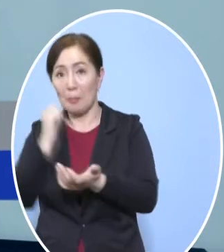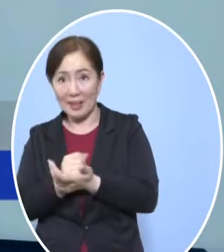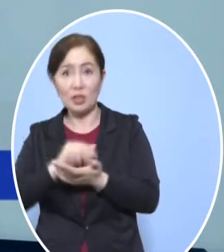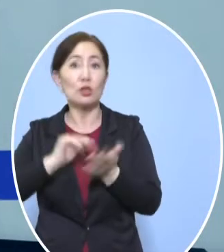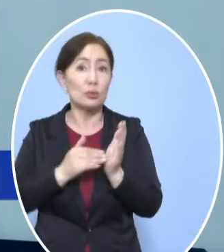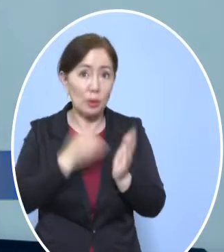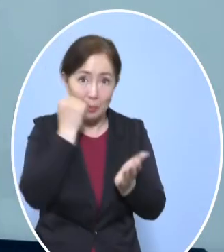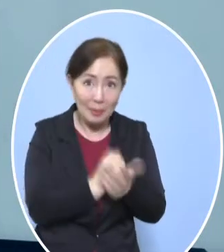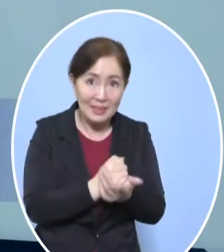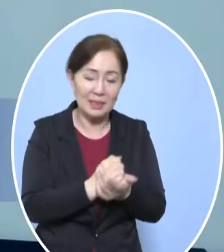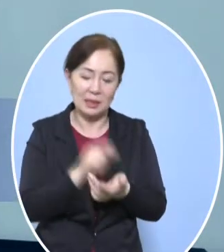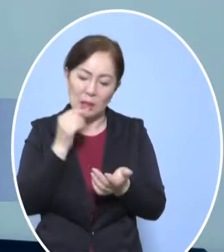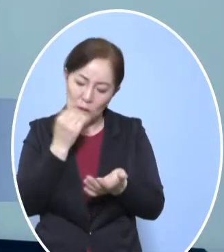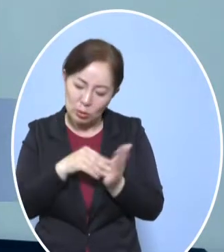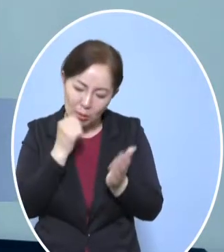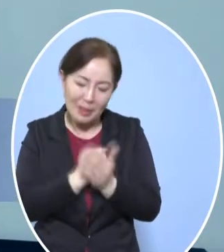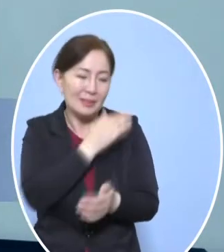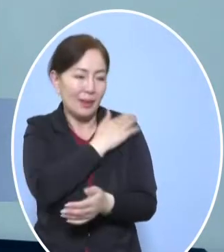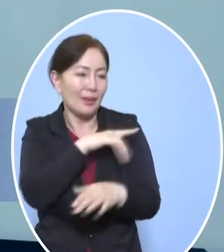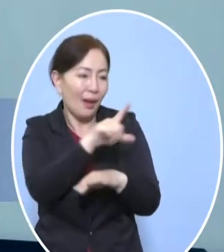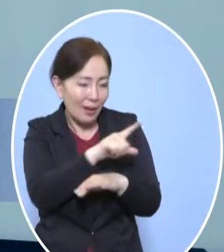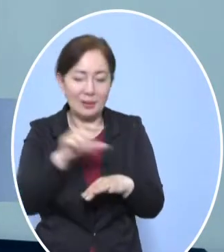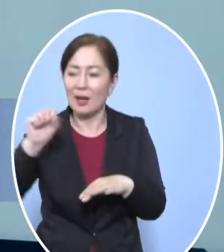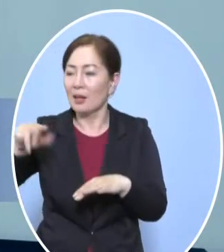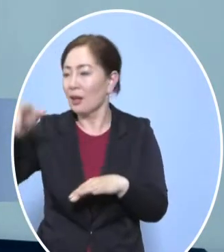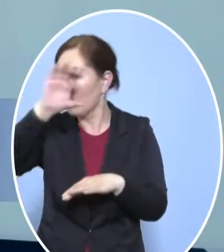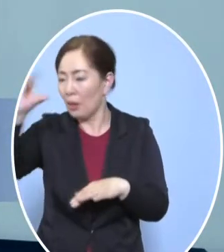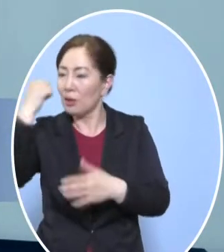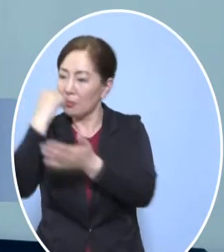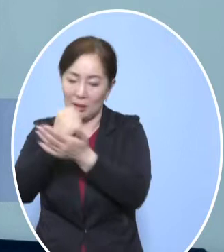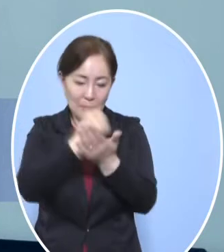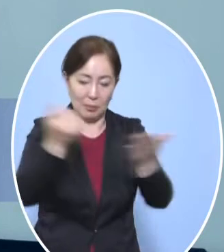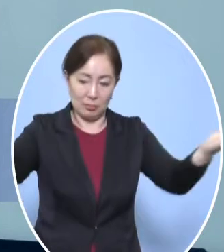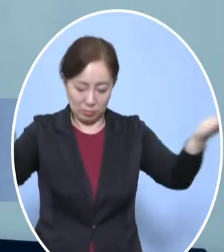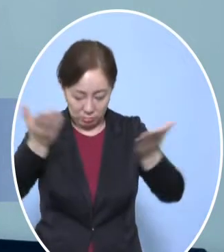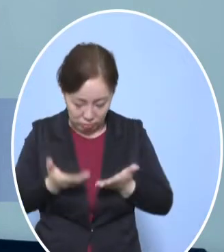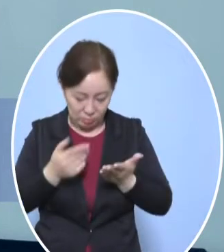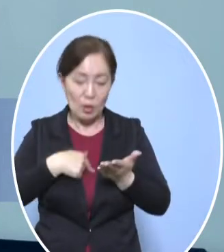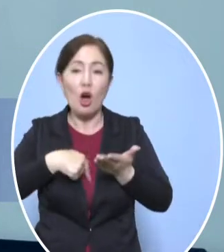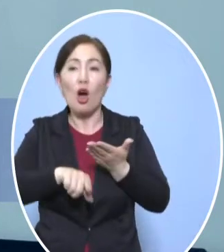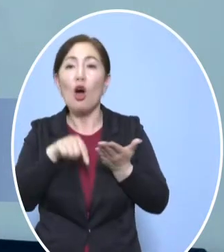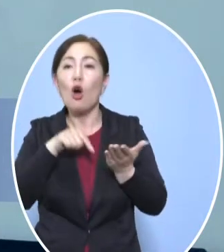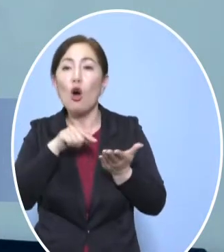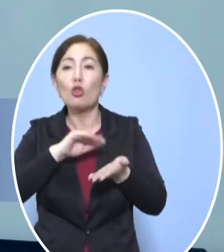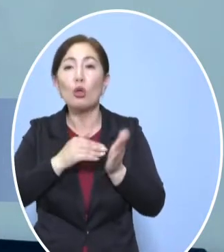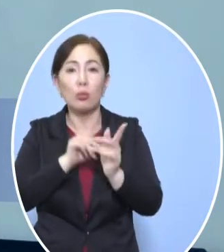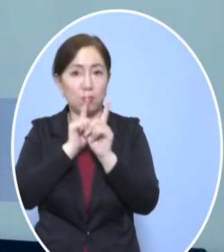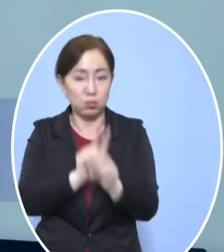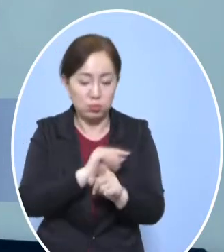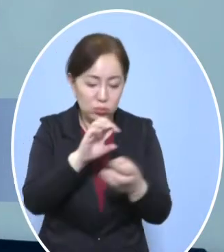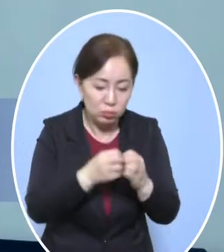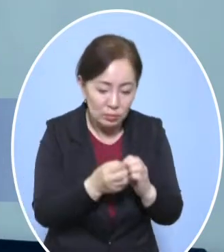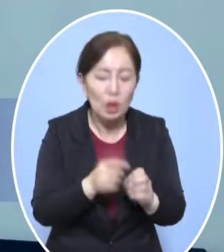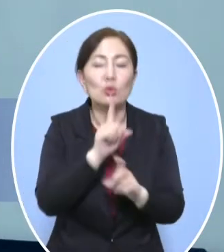гишүүдээрээ батлсан. Энэ төлөвлөгөөг маань одоо ингээд батлагдаад цагдаагийн ерөнхий газар авлигалтай тэмцэх хоёр байгууллагын батлаад бид нар хүрээдэд ирэхээр энэ